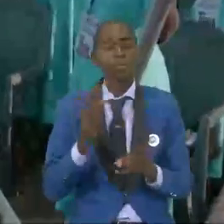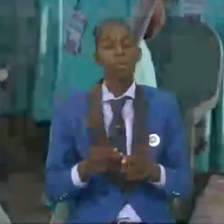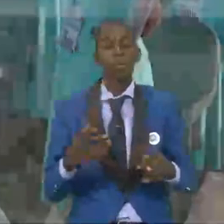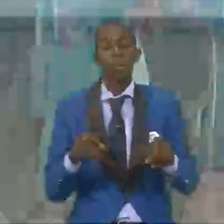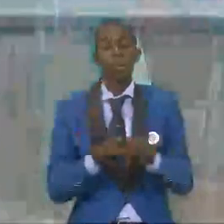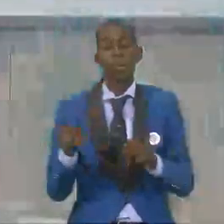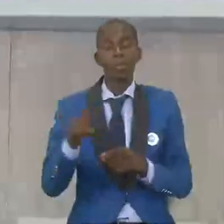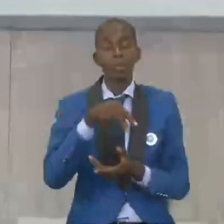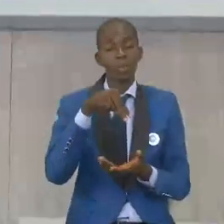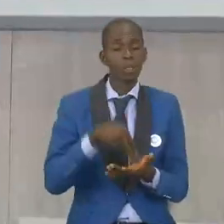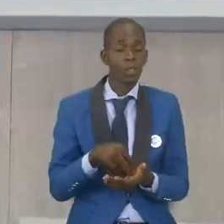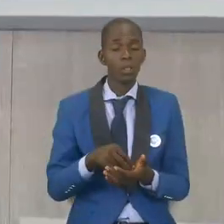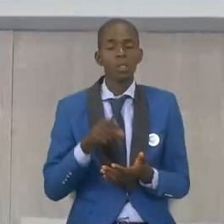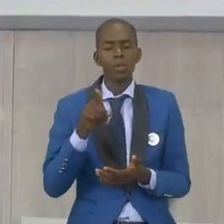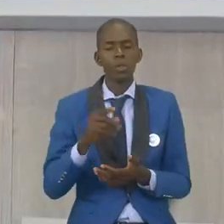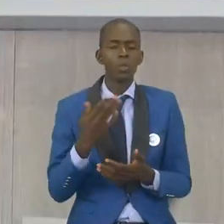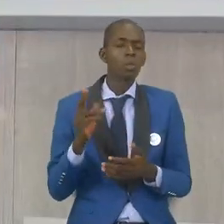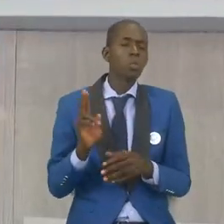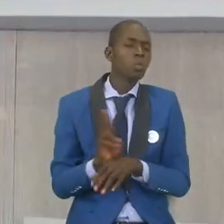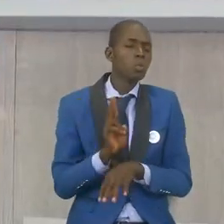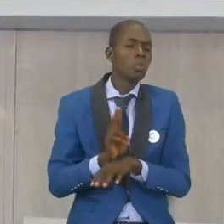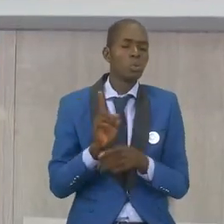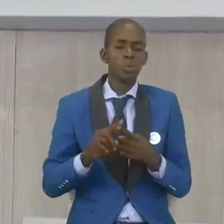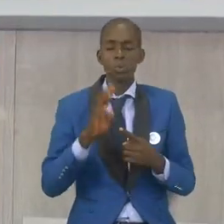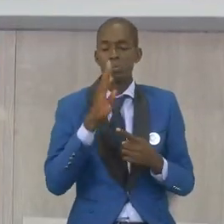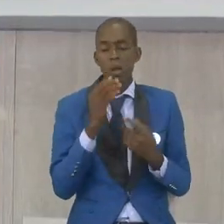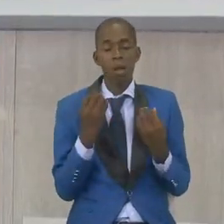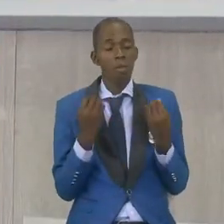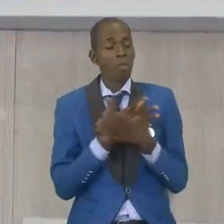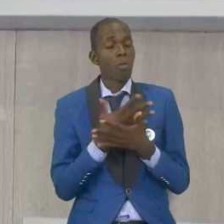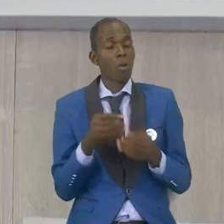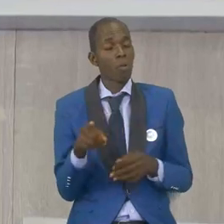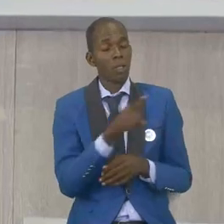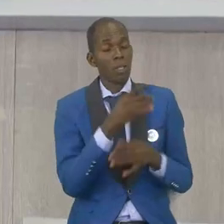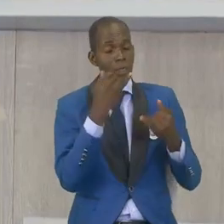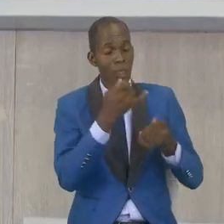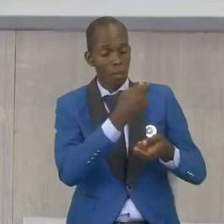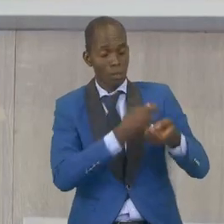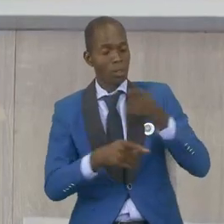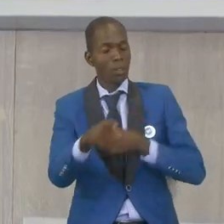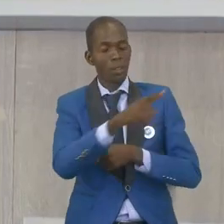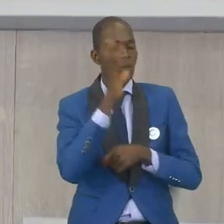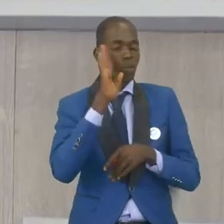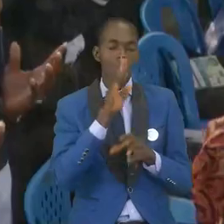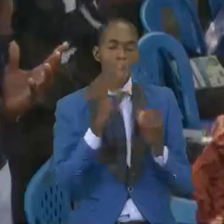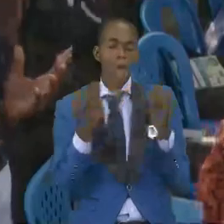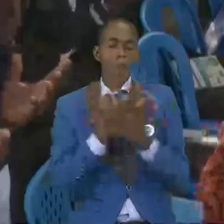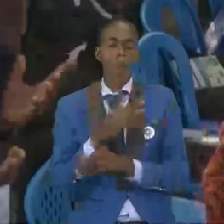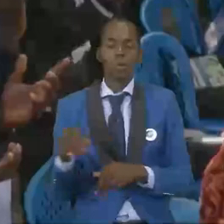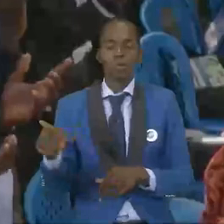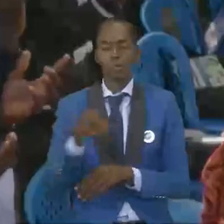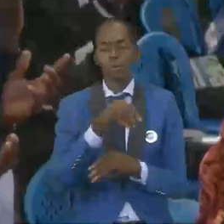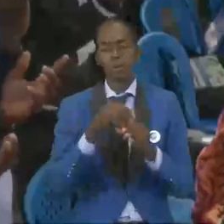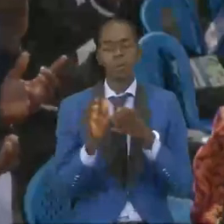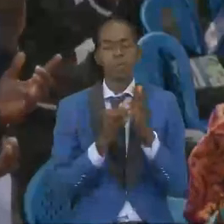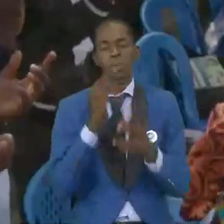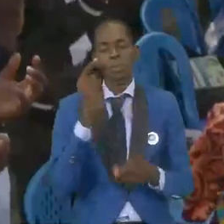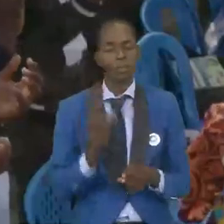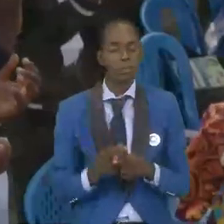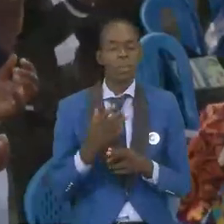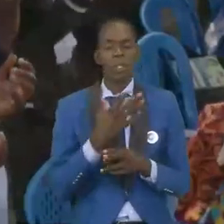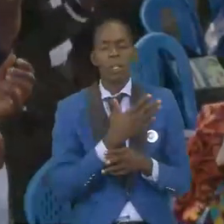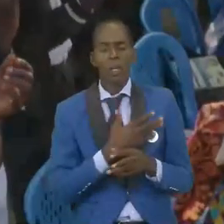te chasser de ton héritage. Comme tu tiens, tu avais peur d'eux avant, ils auront